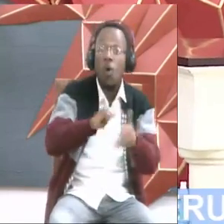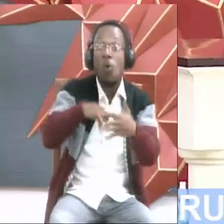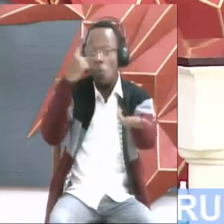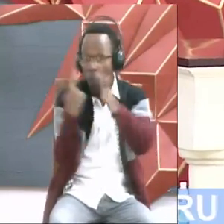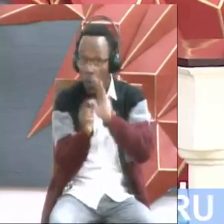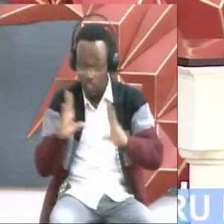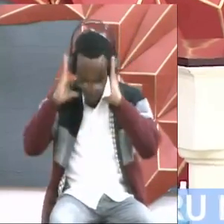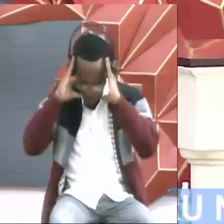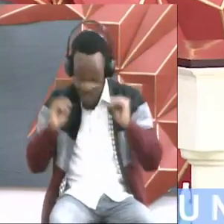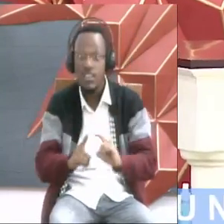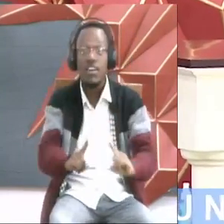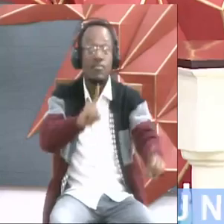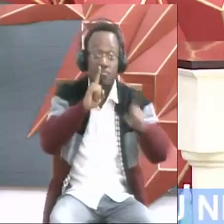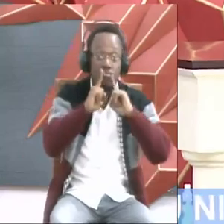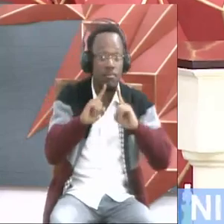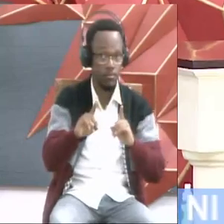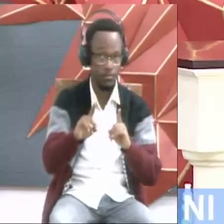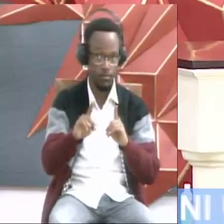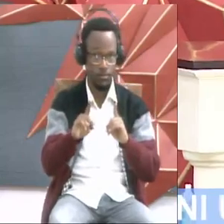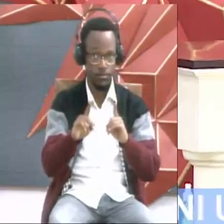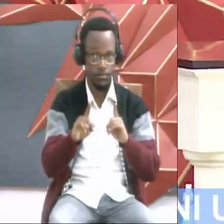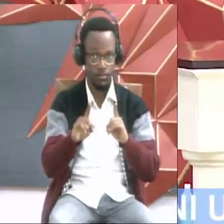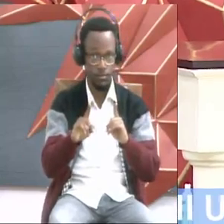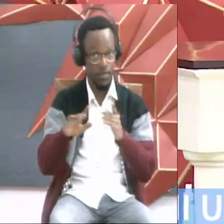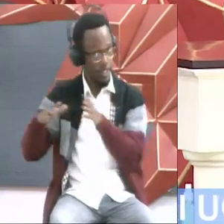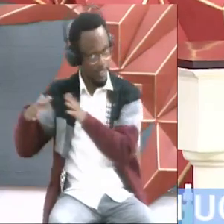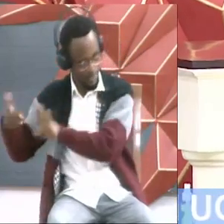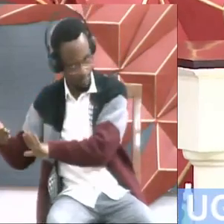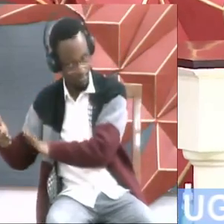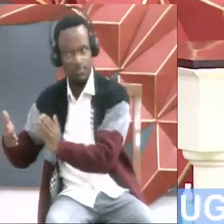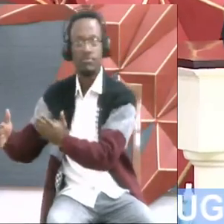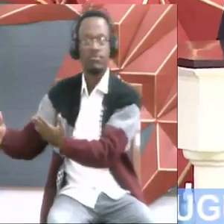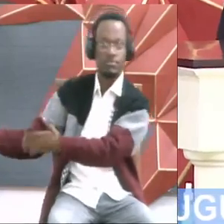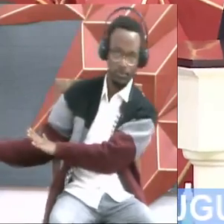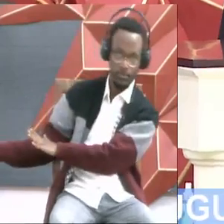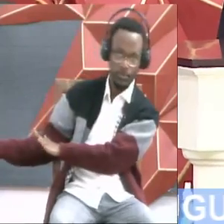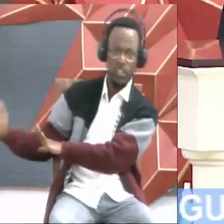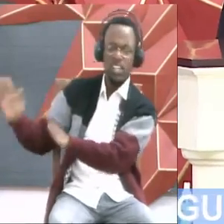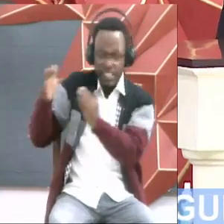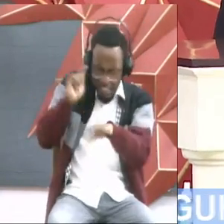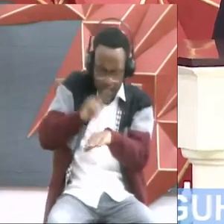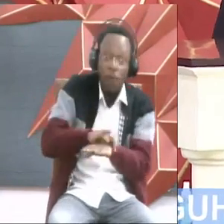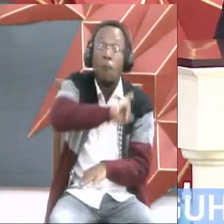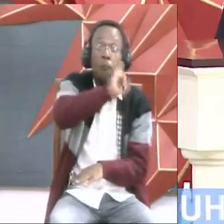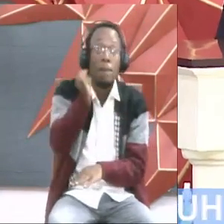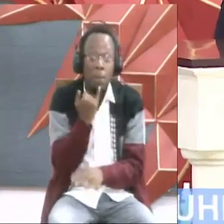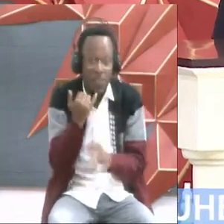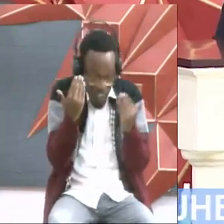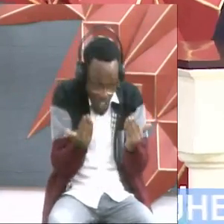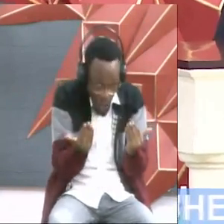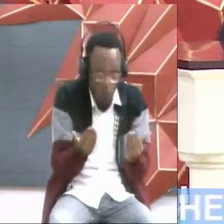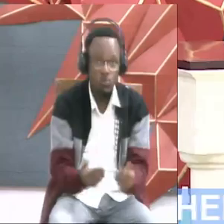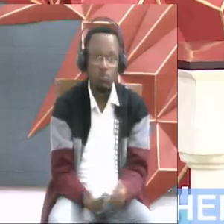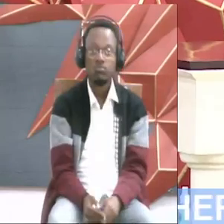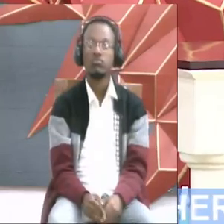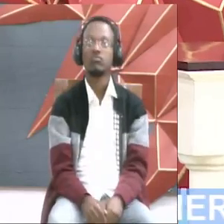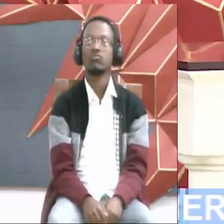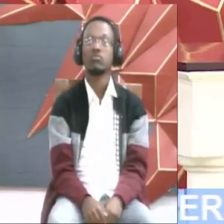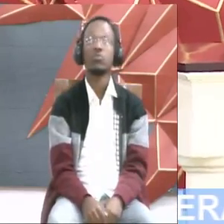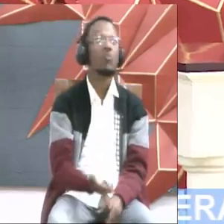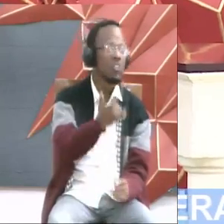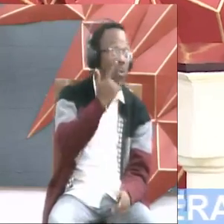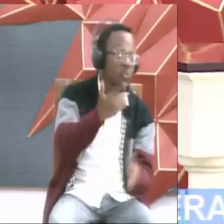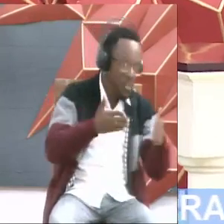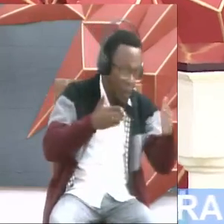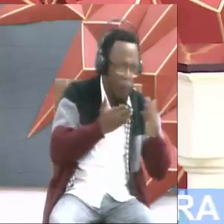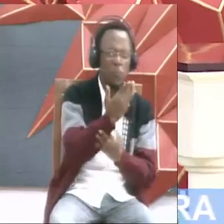yapfuye avuze Yosuwa abyicanika bigaragara biboneka mu bana